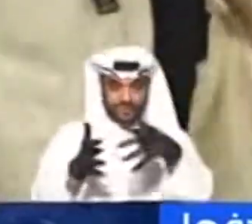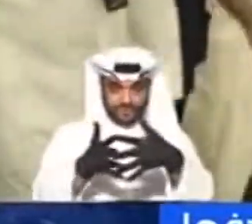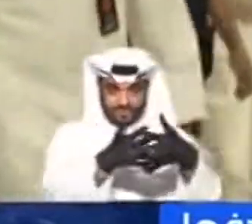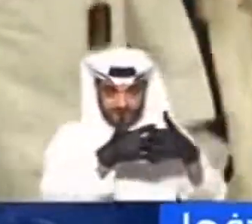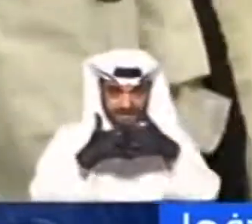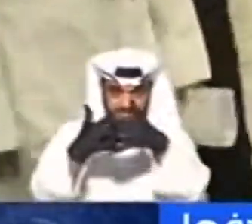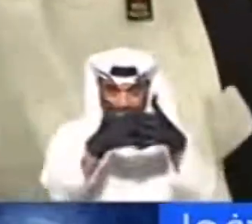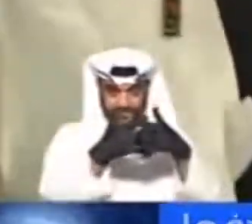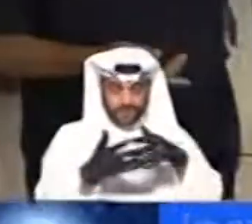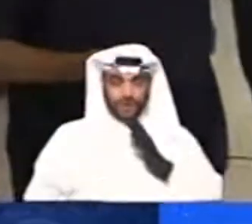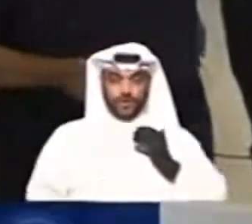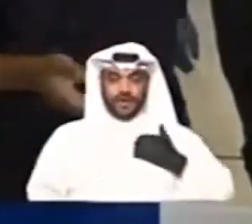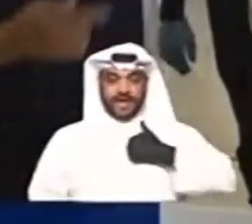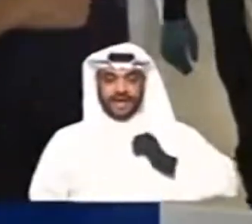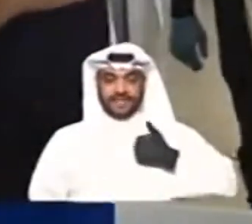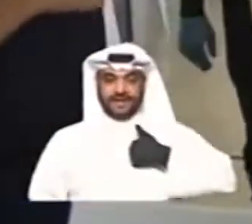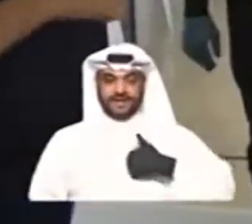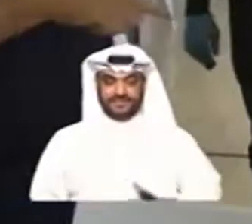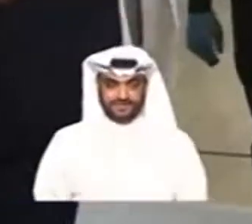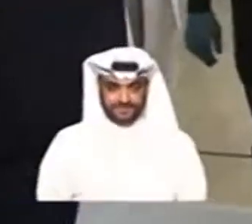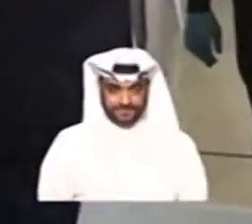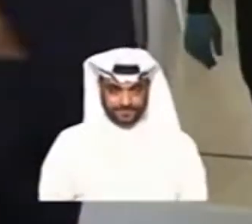الأمريكية وكندا.